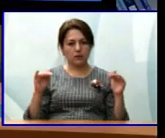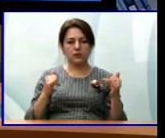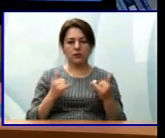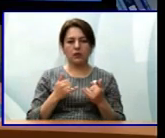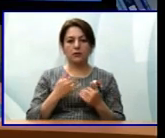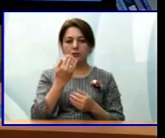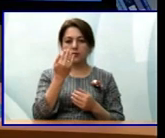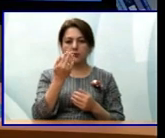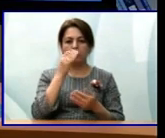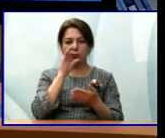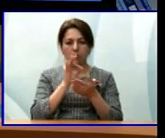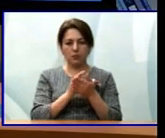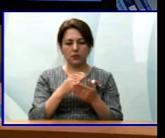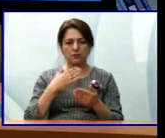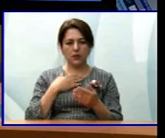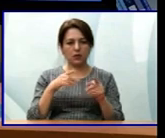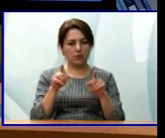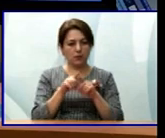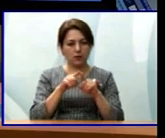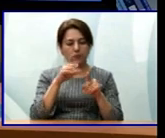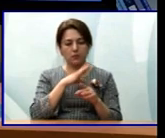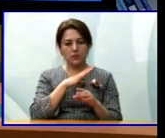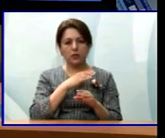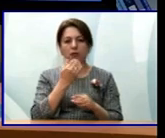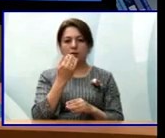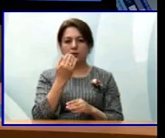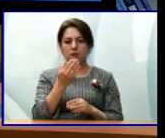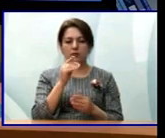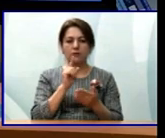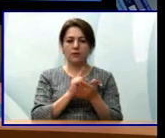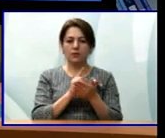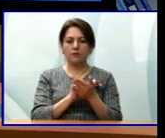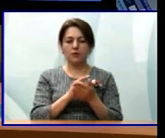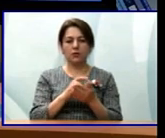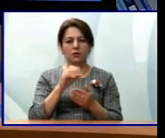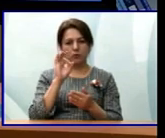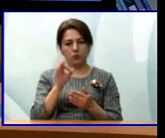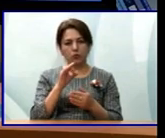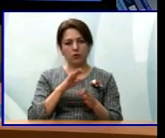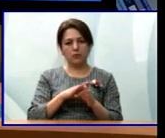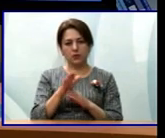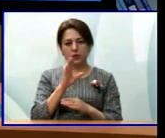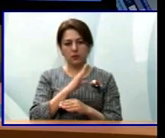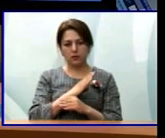ham javobingiz xuddi shunday tartibda bo'lsa, siz vazifani to'liq va to'g'ri